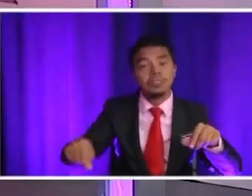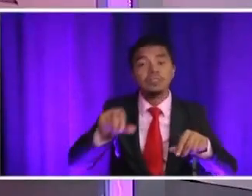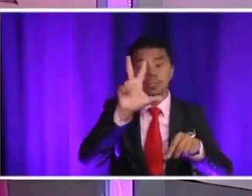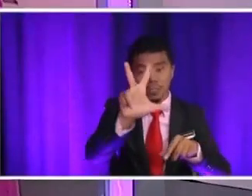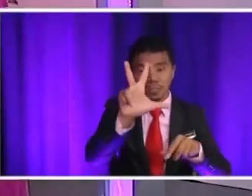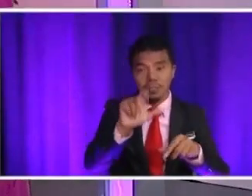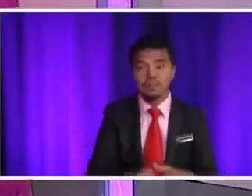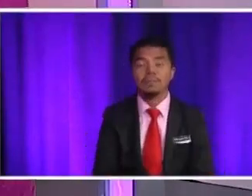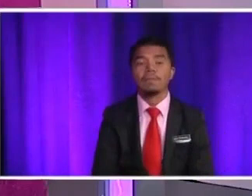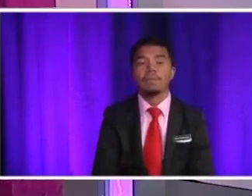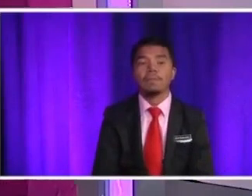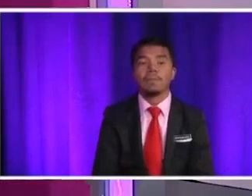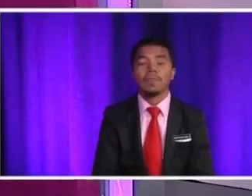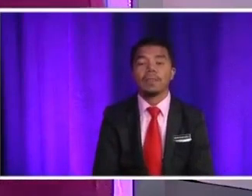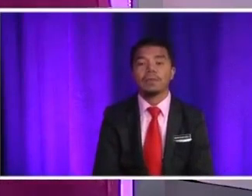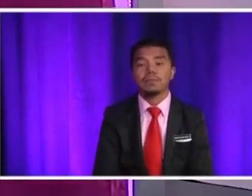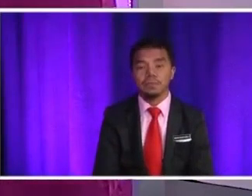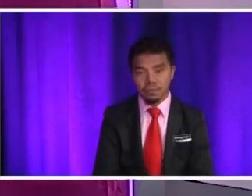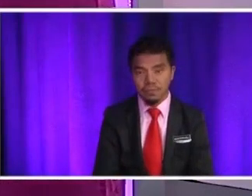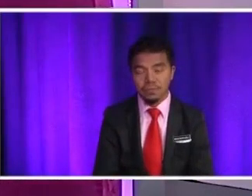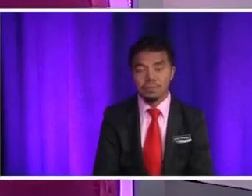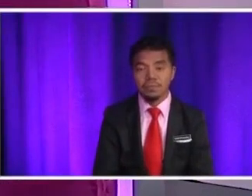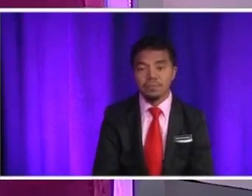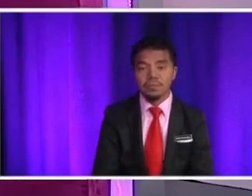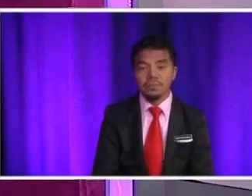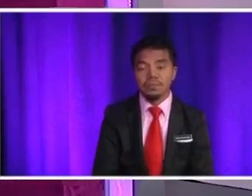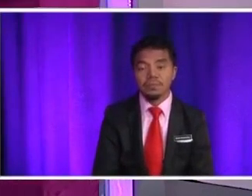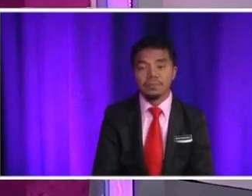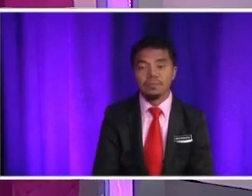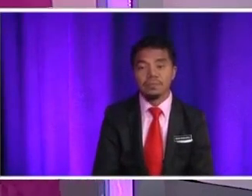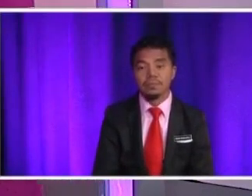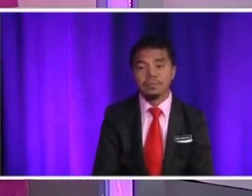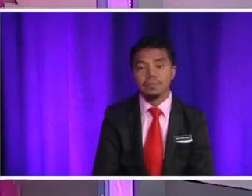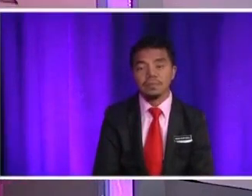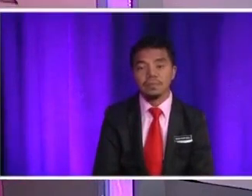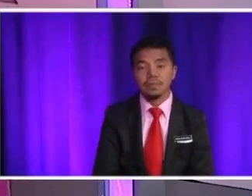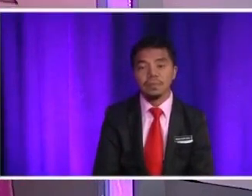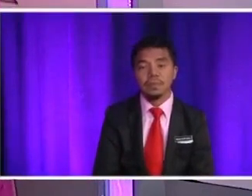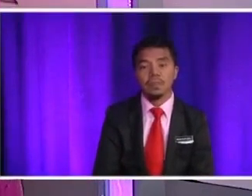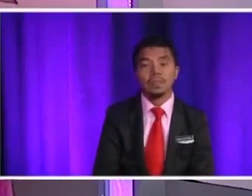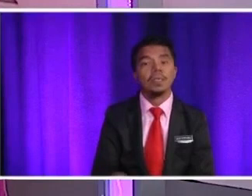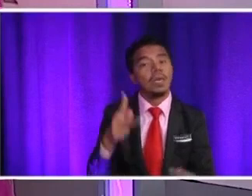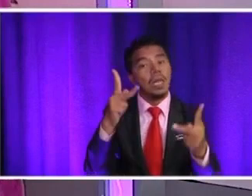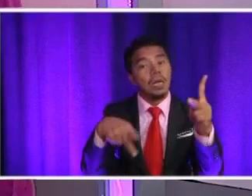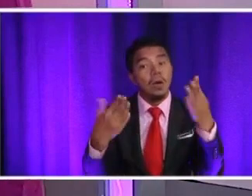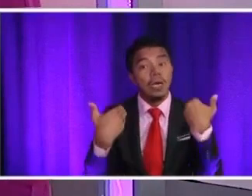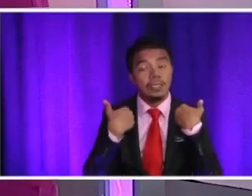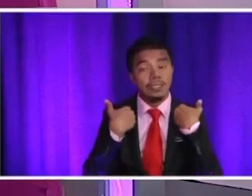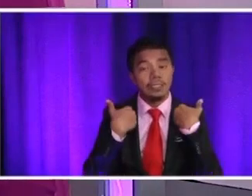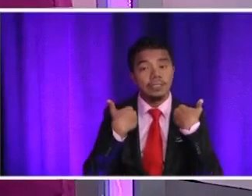ini adalah antara agensi yang membantu dalam bidang pemasaran. Tapi ingat, kalau dekat sini tiga markah dan ruang jawapan